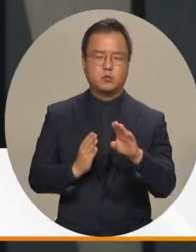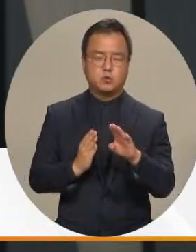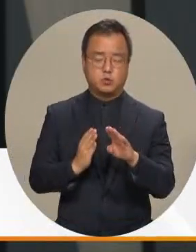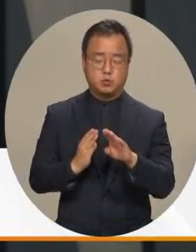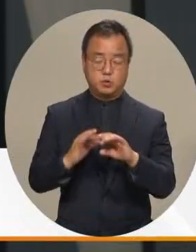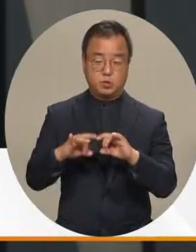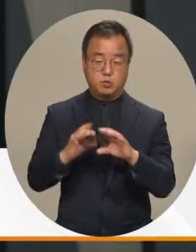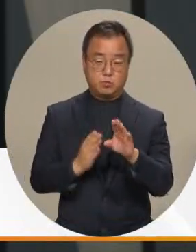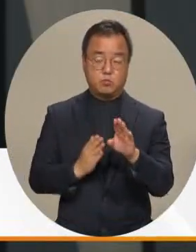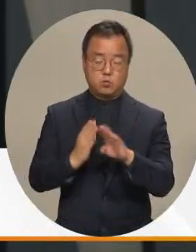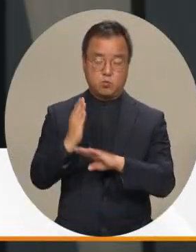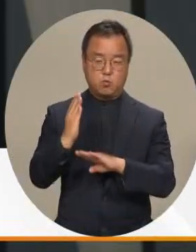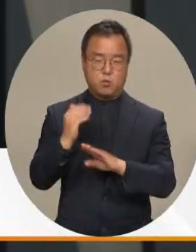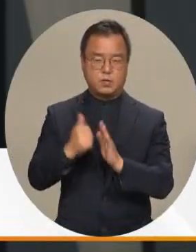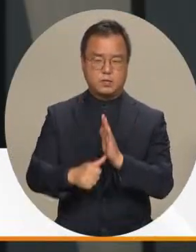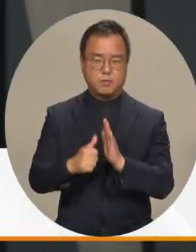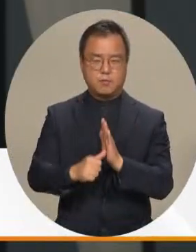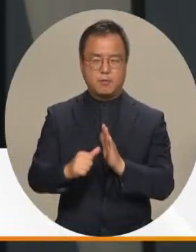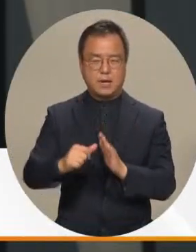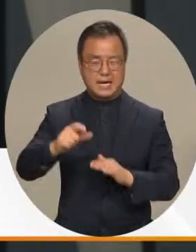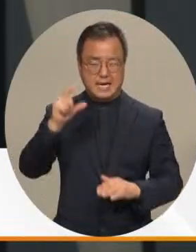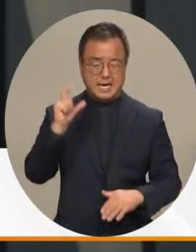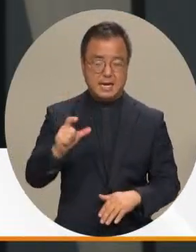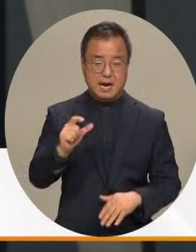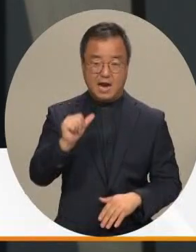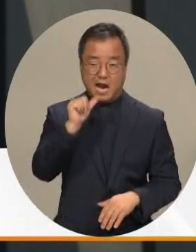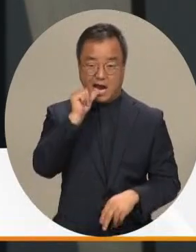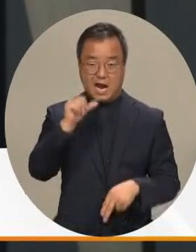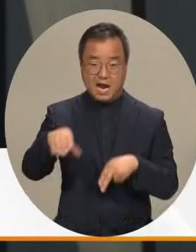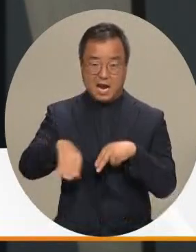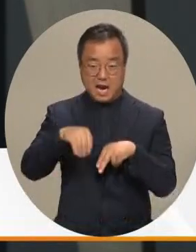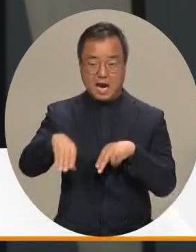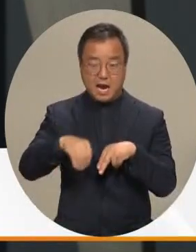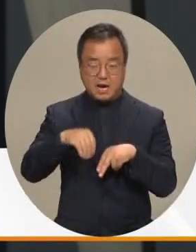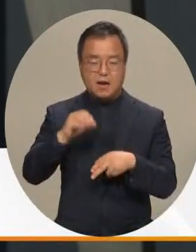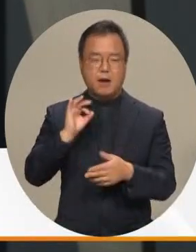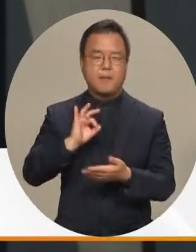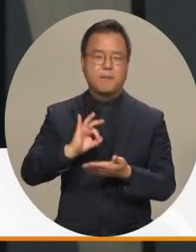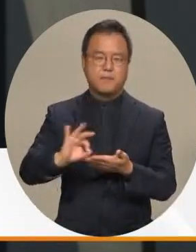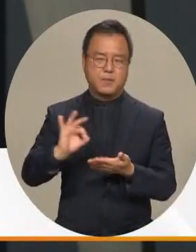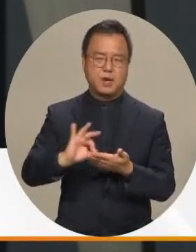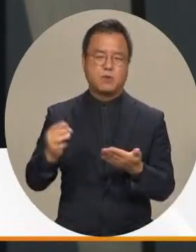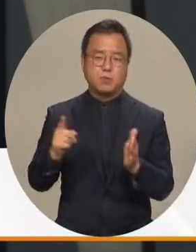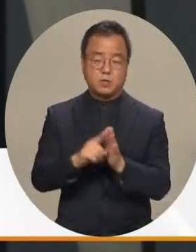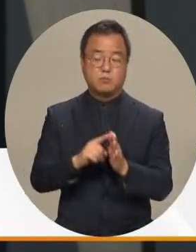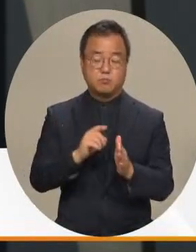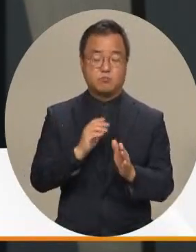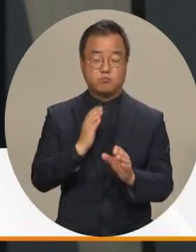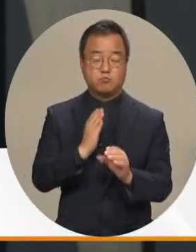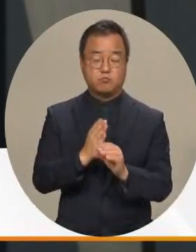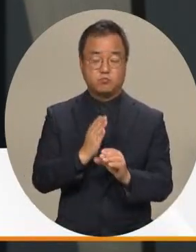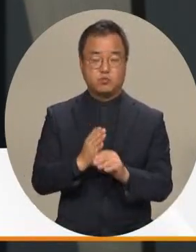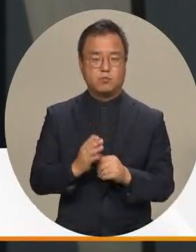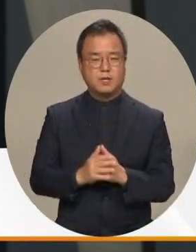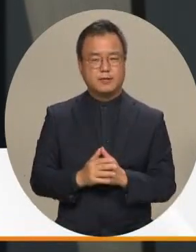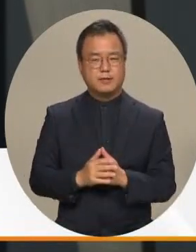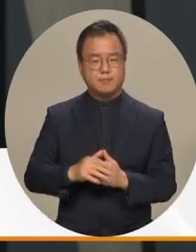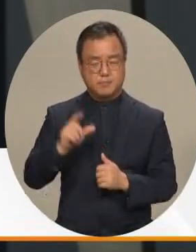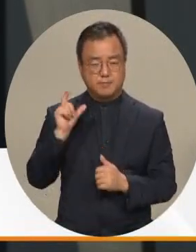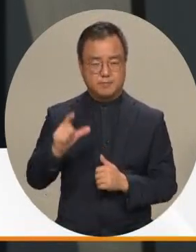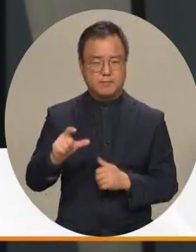아주 강한 자석을 만들기 위한 소재로서 주로 한정적으로 사용되고 있습니다 초전도체 강력한 자석을